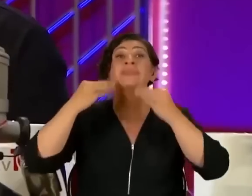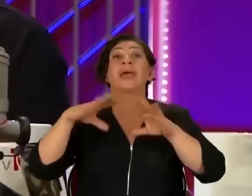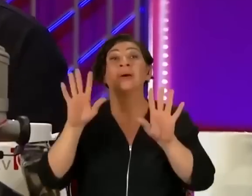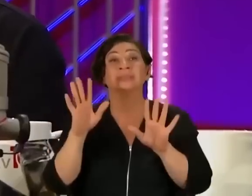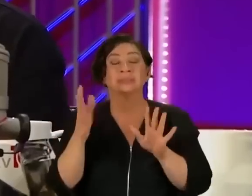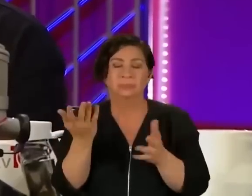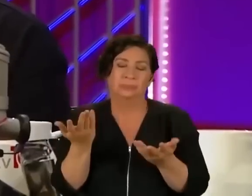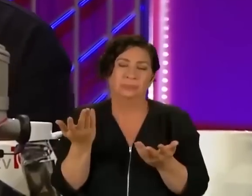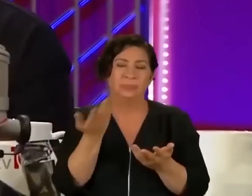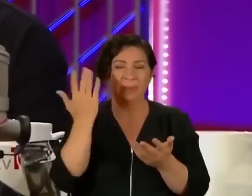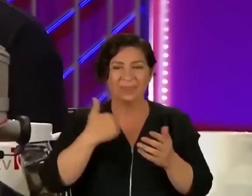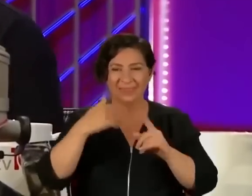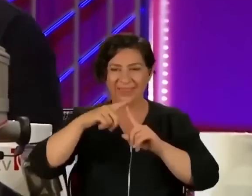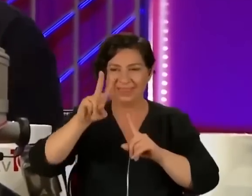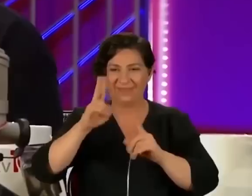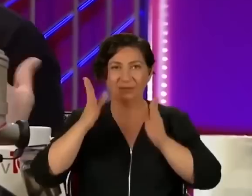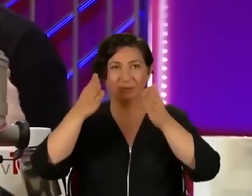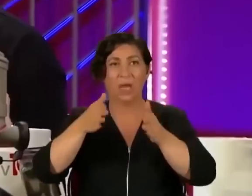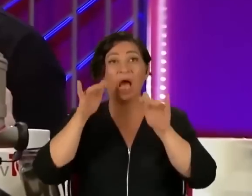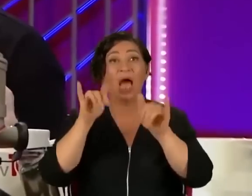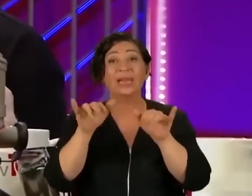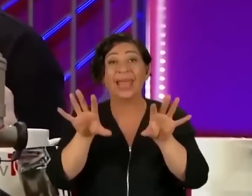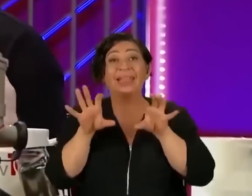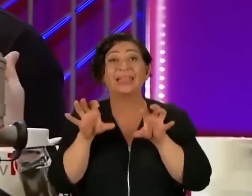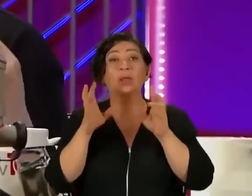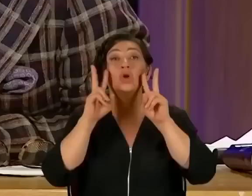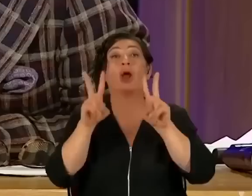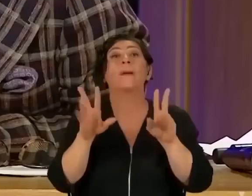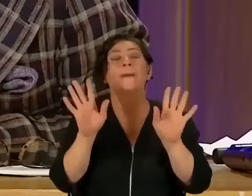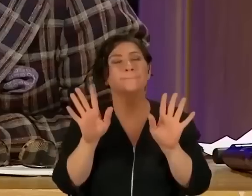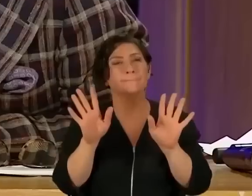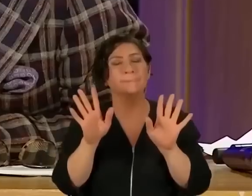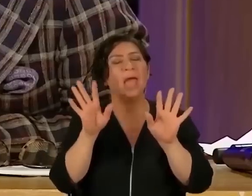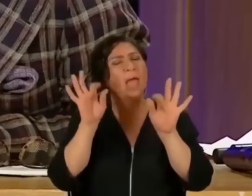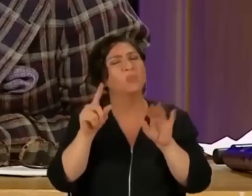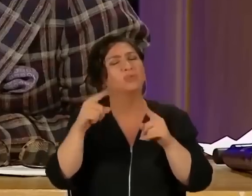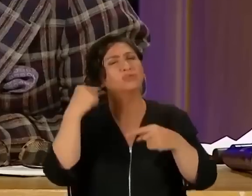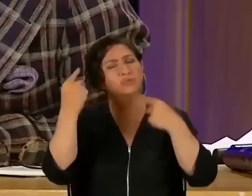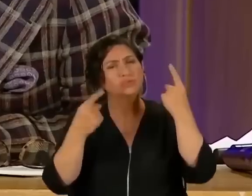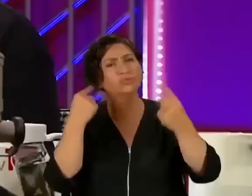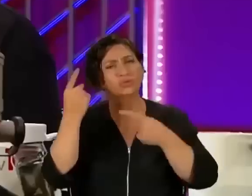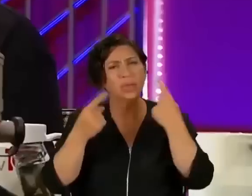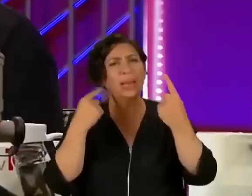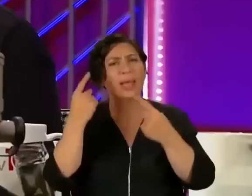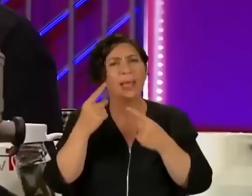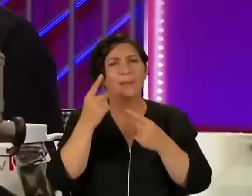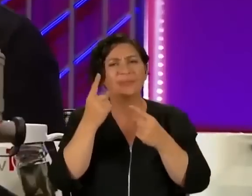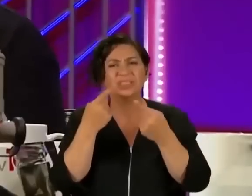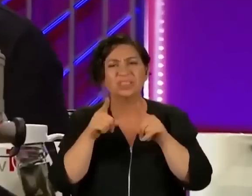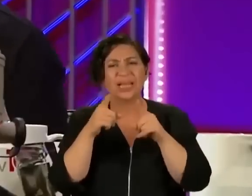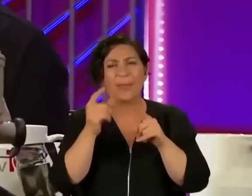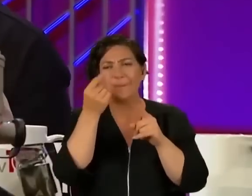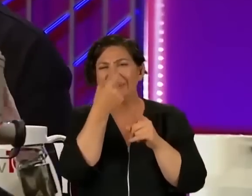Yani mesela ben televizyona çıktığımda aynı etkiyi göremeyebilirim. Hep bu şeyle, refleksle bir tık